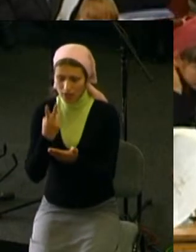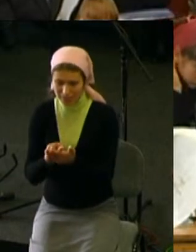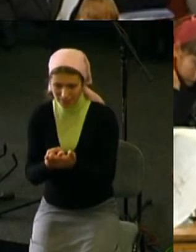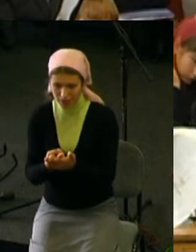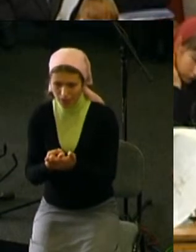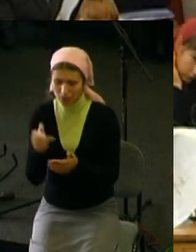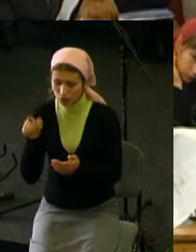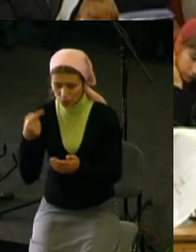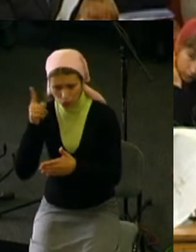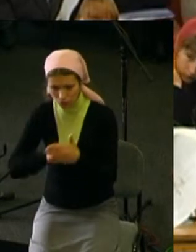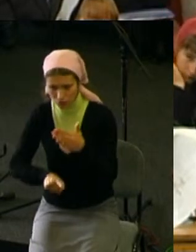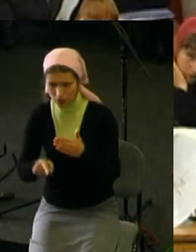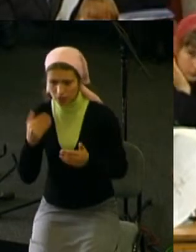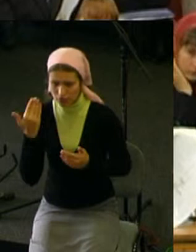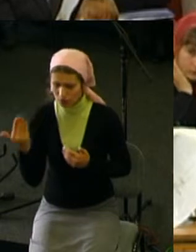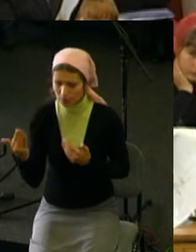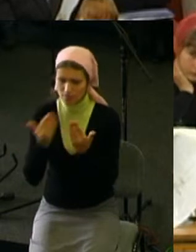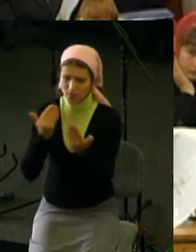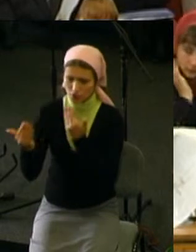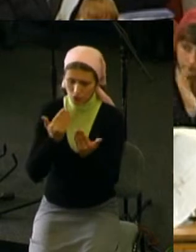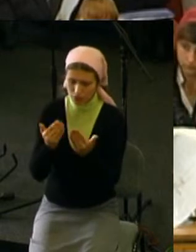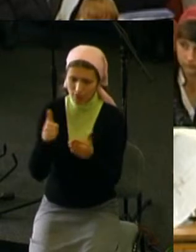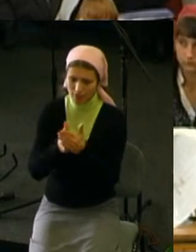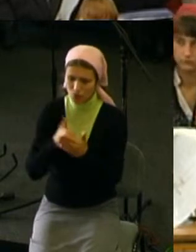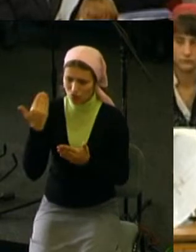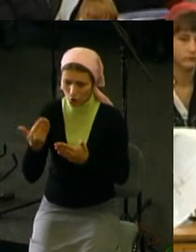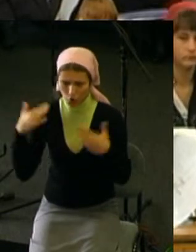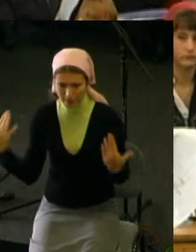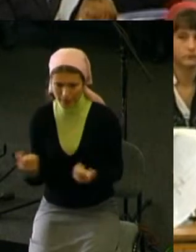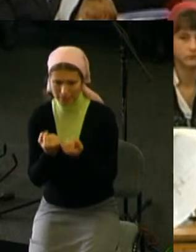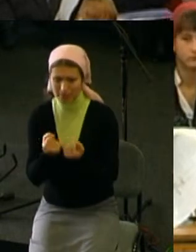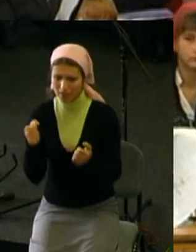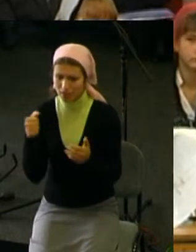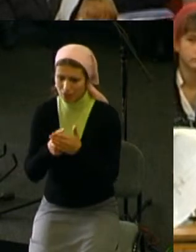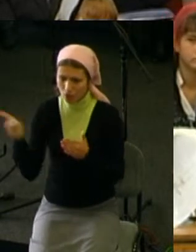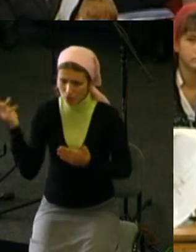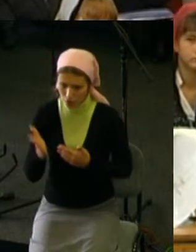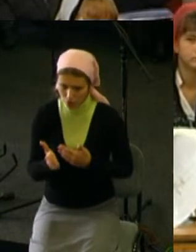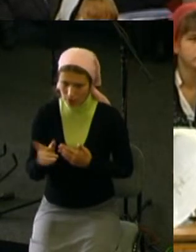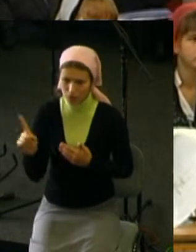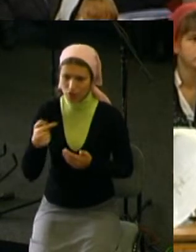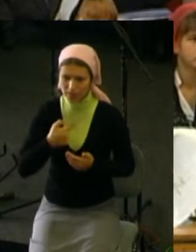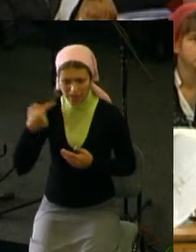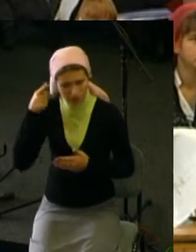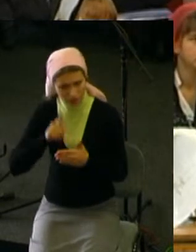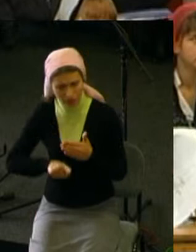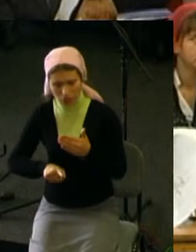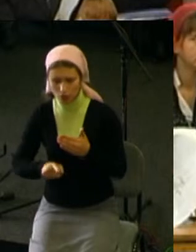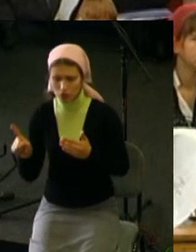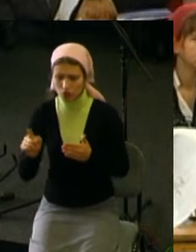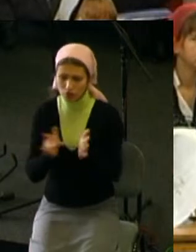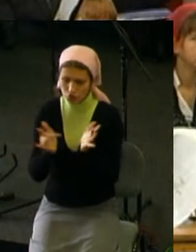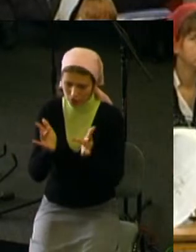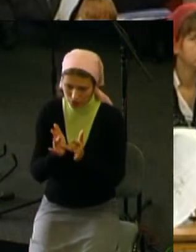показати свою віру твоя відношення до твого спасителя Господа що я Вірую